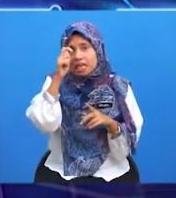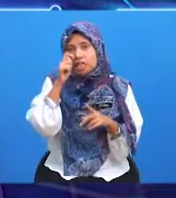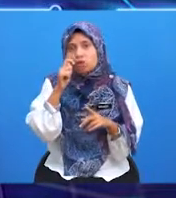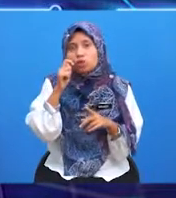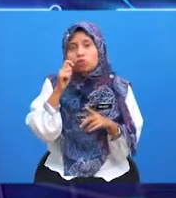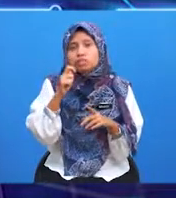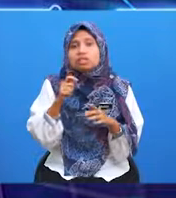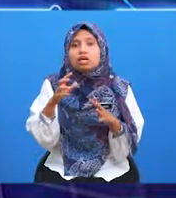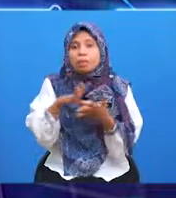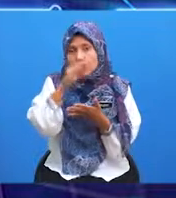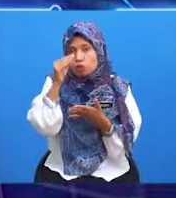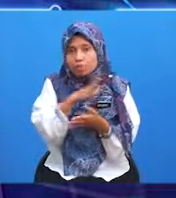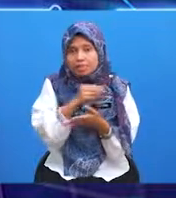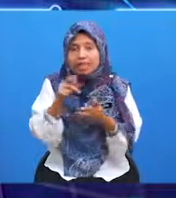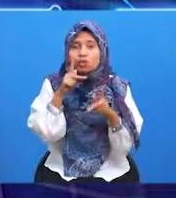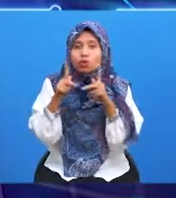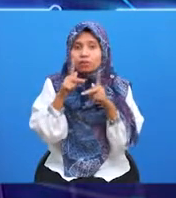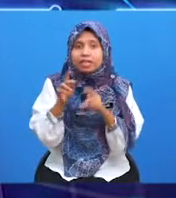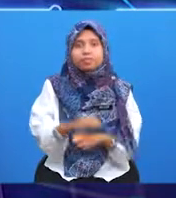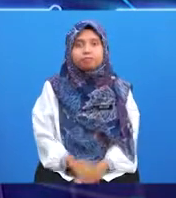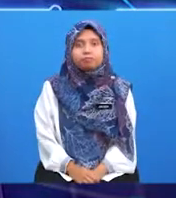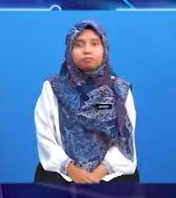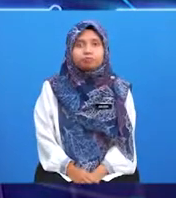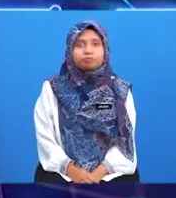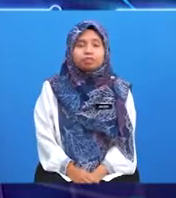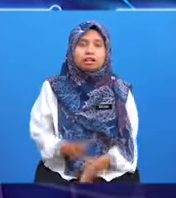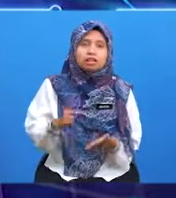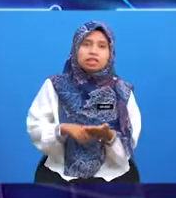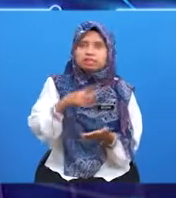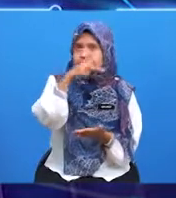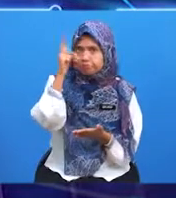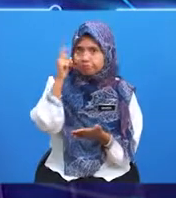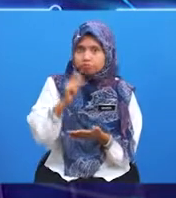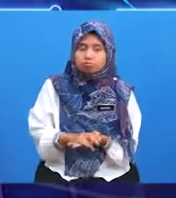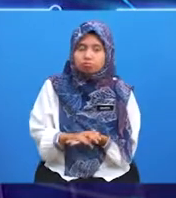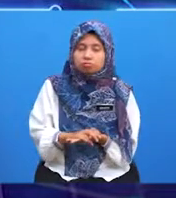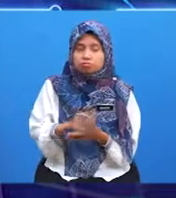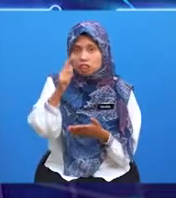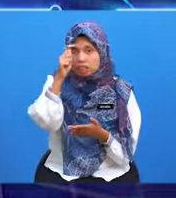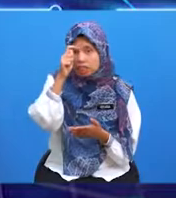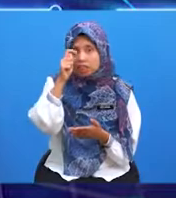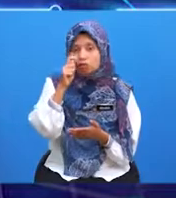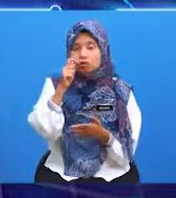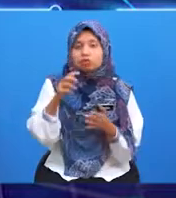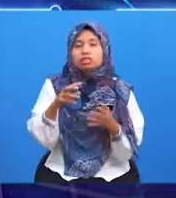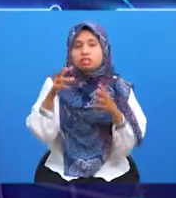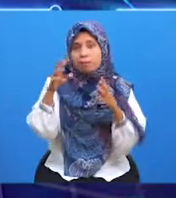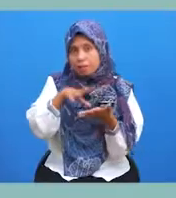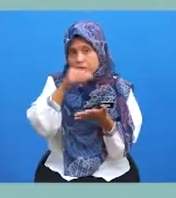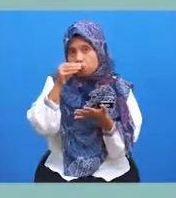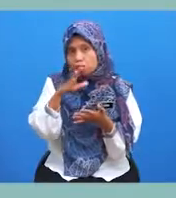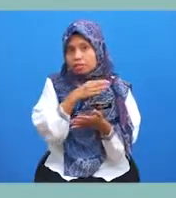maklumat dan komunikasi ICT ini? Ini kerana teknologi maklumat dan